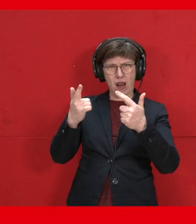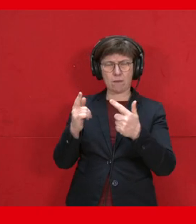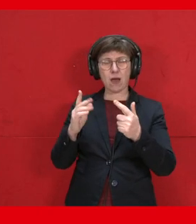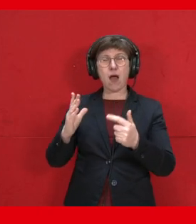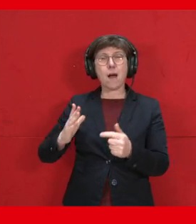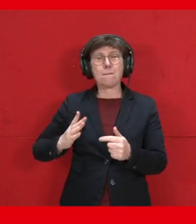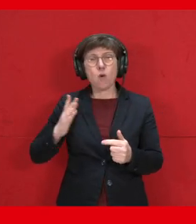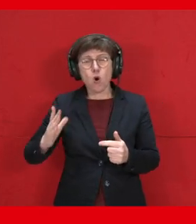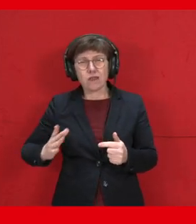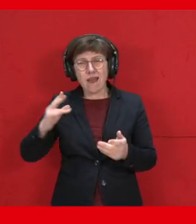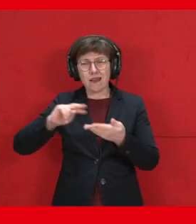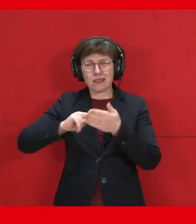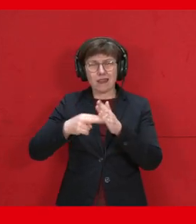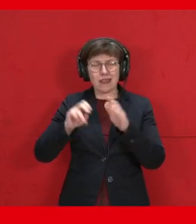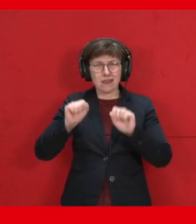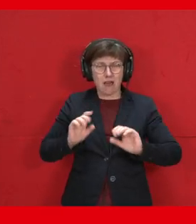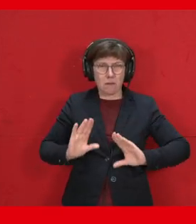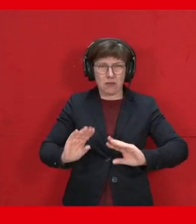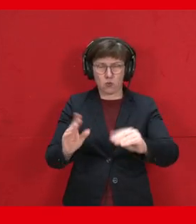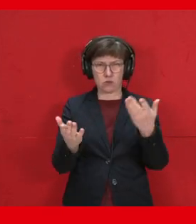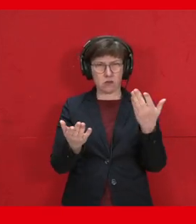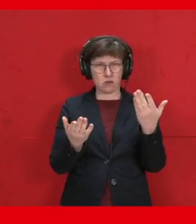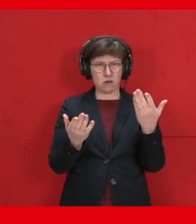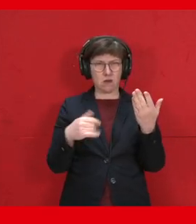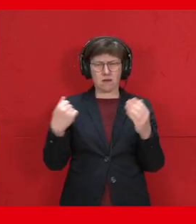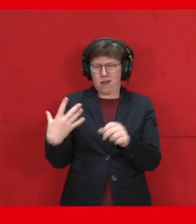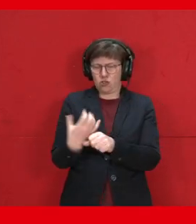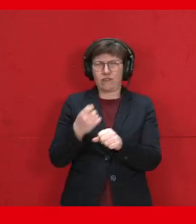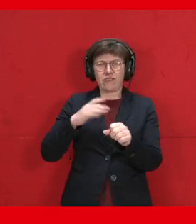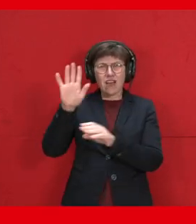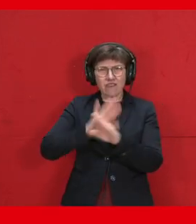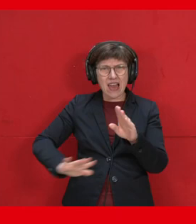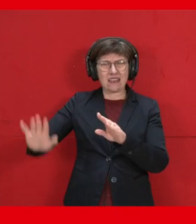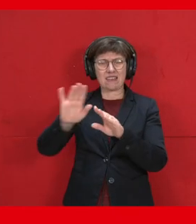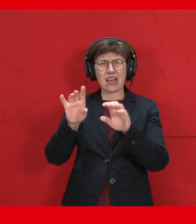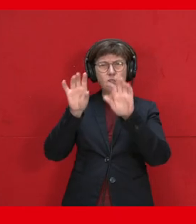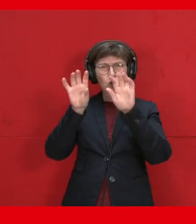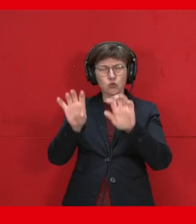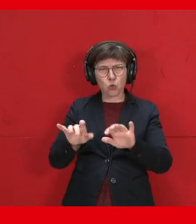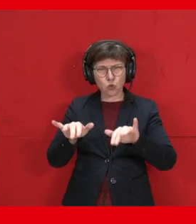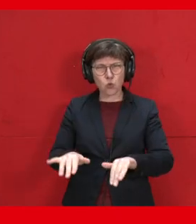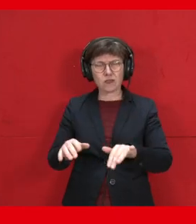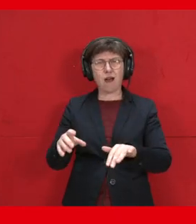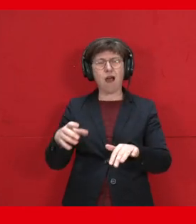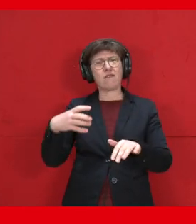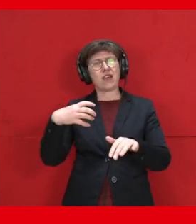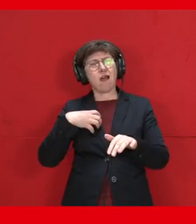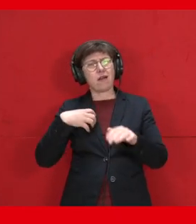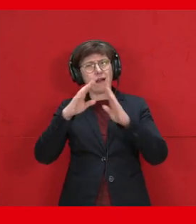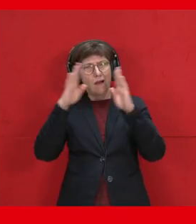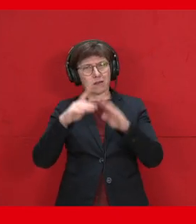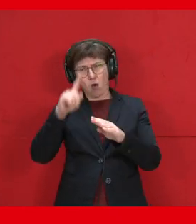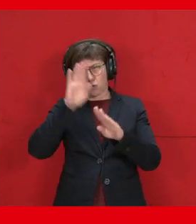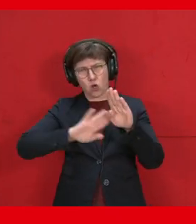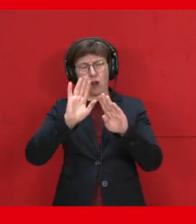moderne Technik, die eingesetzt werden kann. Da kann man dafür sorgen, dass wir eine flächendeckende Infrastruktur, was die Krankenhäuser betrifft, in